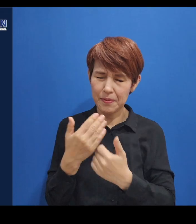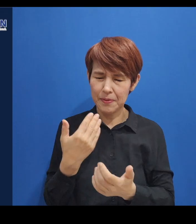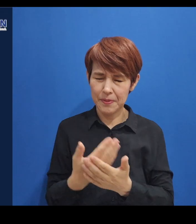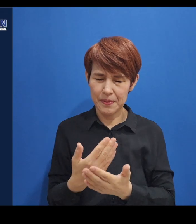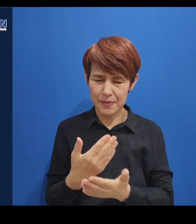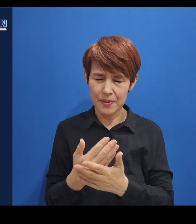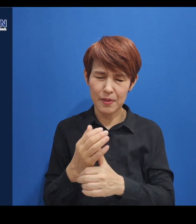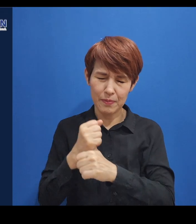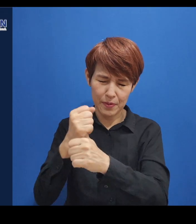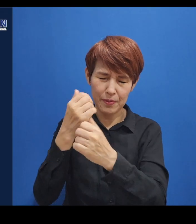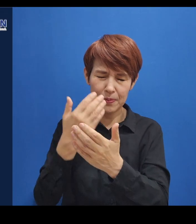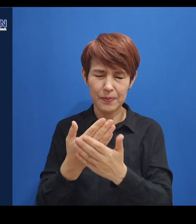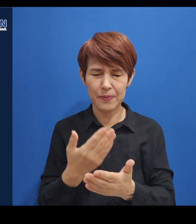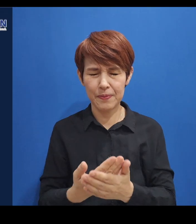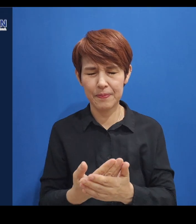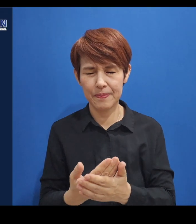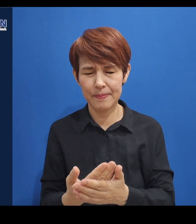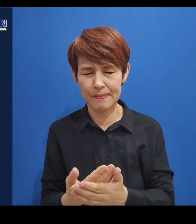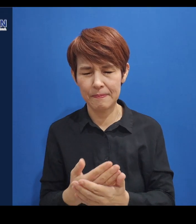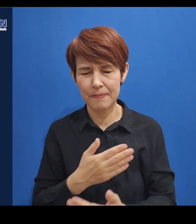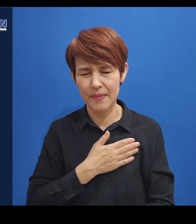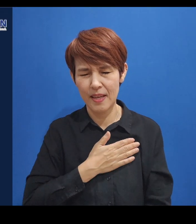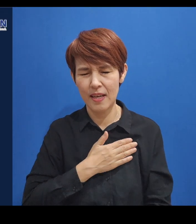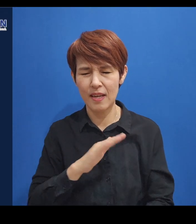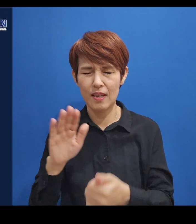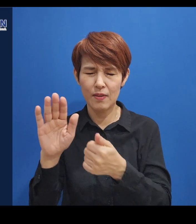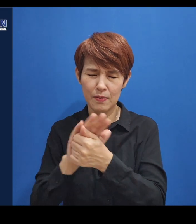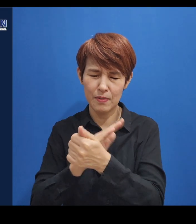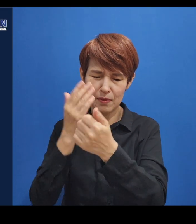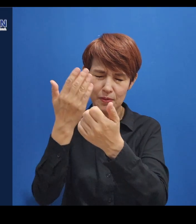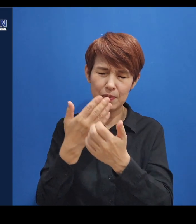하나님 날 붙들어 주시옵소서. 날